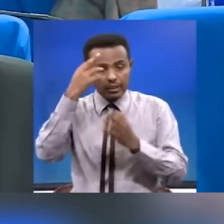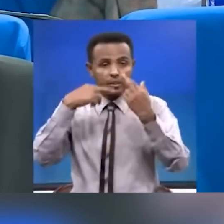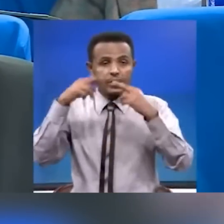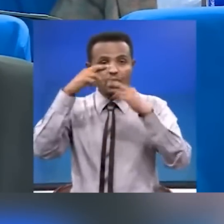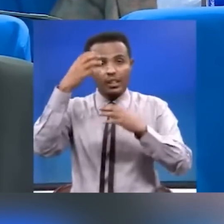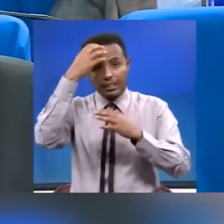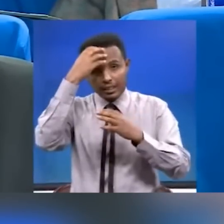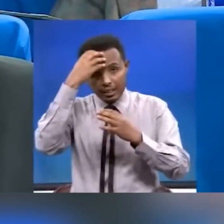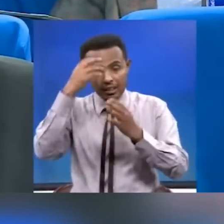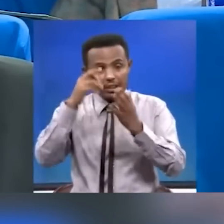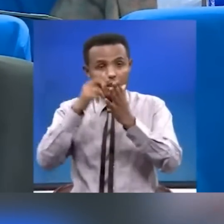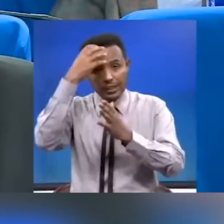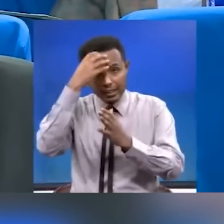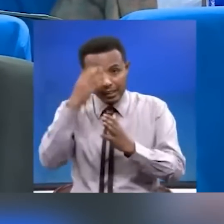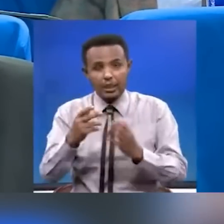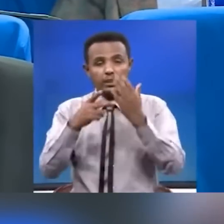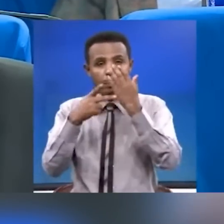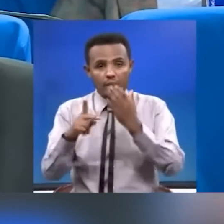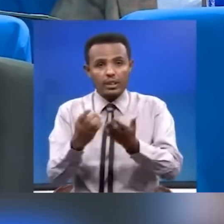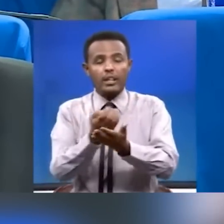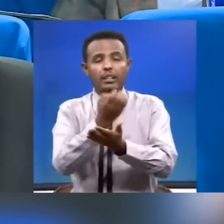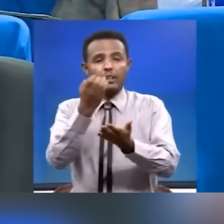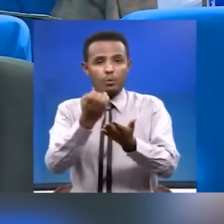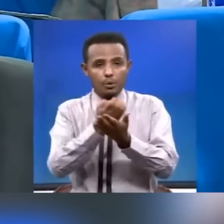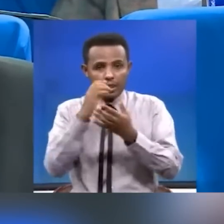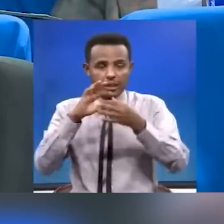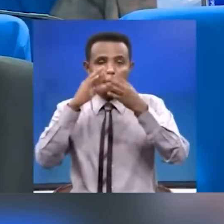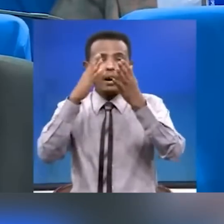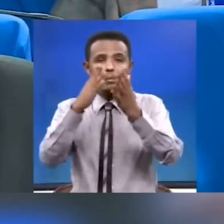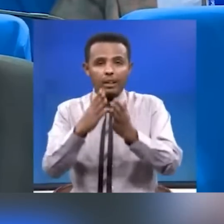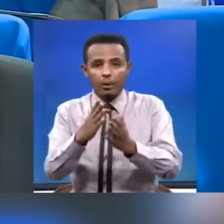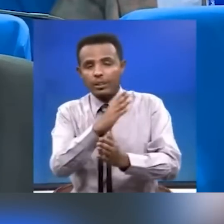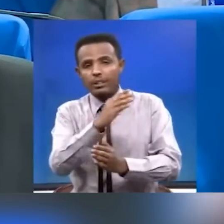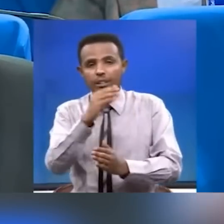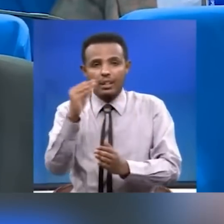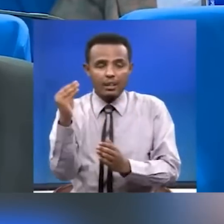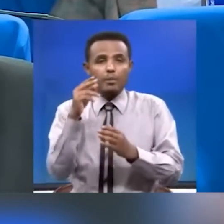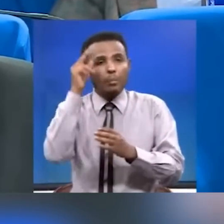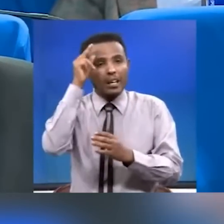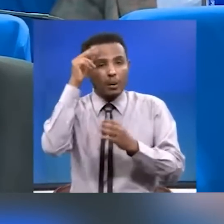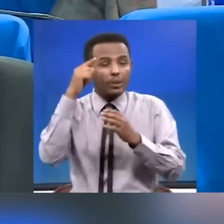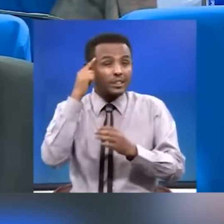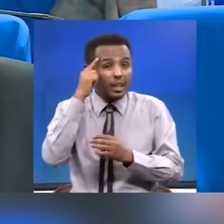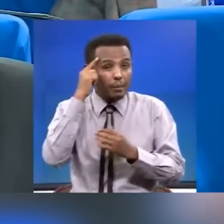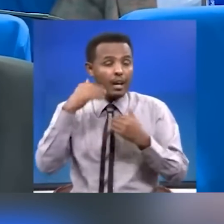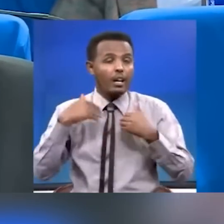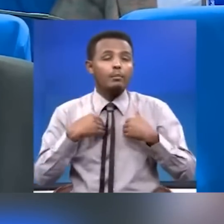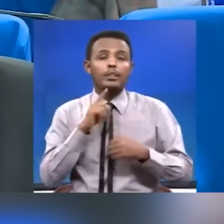መንግስቱ እንደምታውቁት የፖለቲካ፣ የኢኮኖሚ፣ የማህበራዊና ባህላዊ እሳቤ ያለበት ነው።